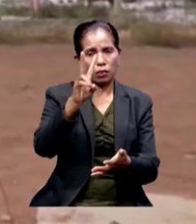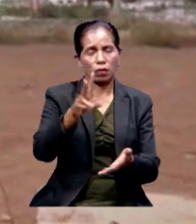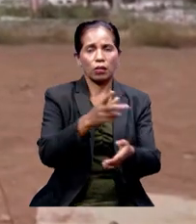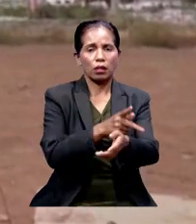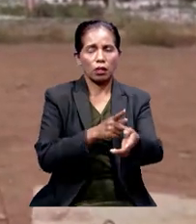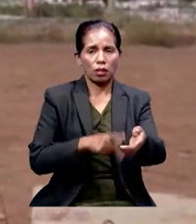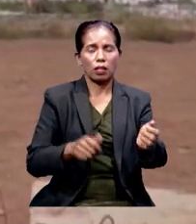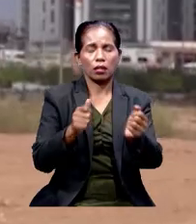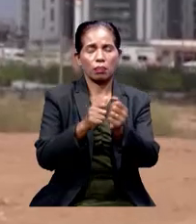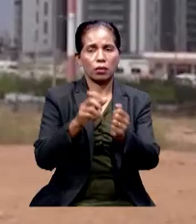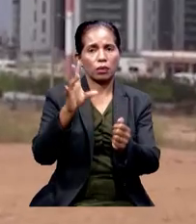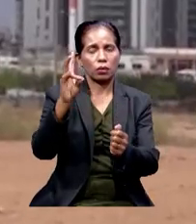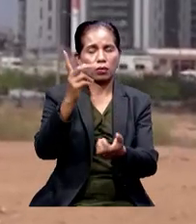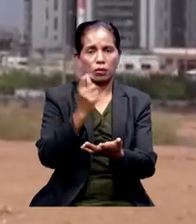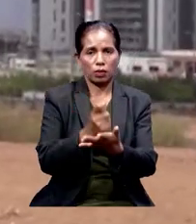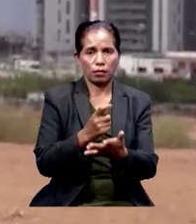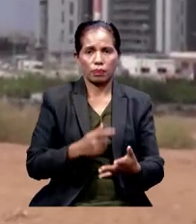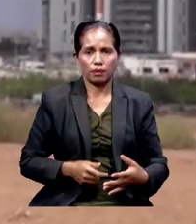rijun hitu resin.